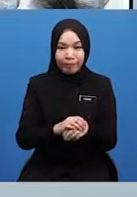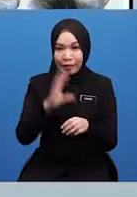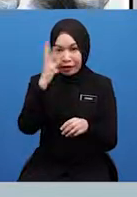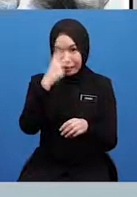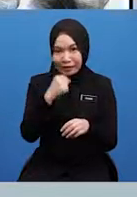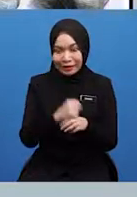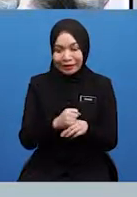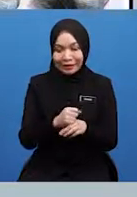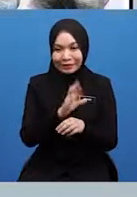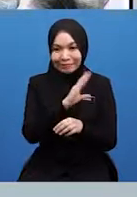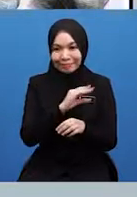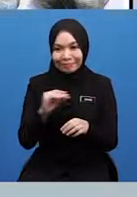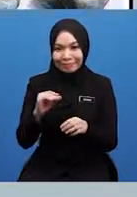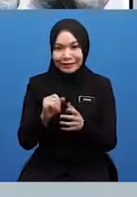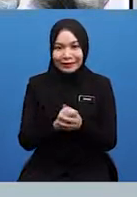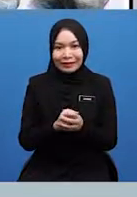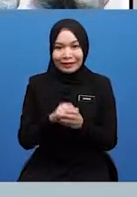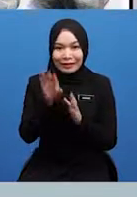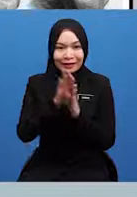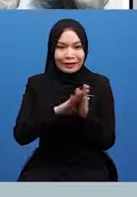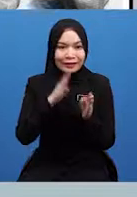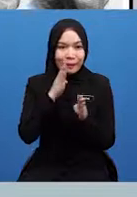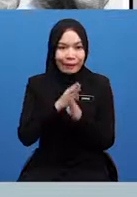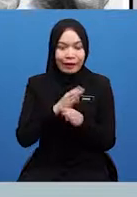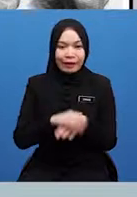unsur cahaya dan bayang kepada objek.